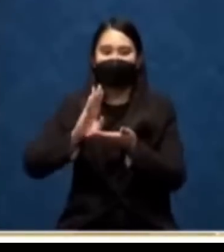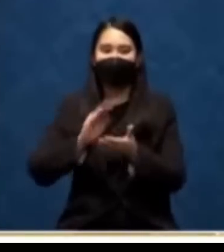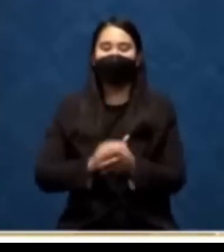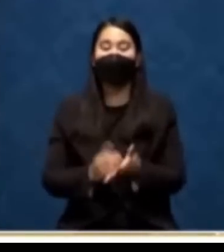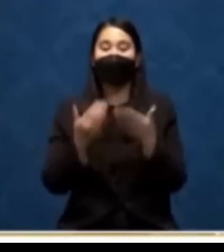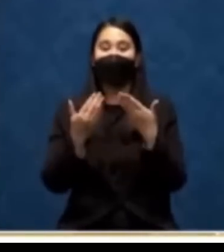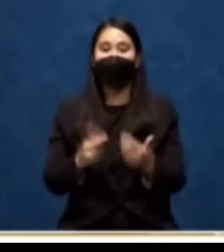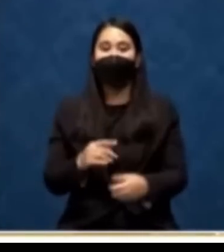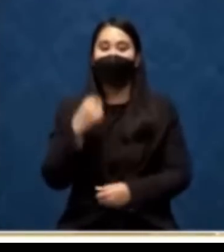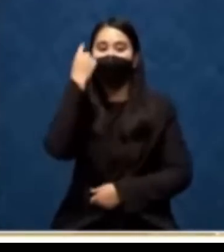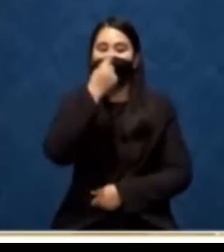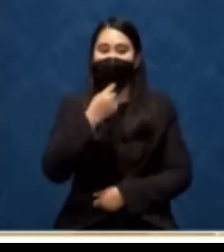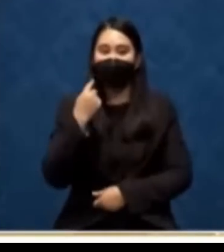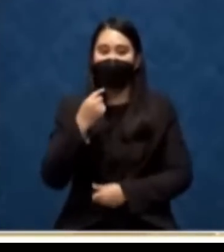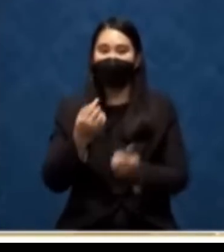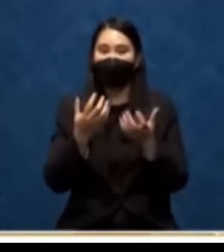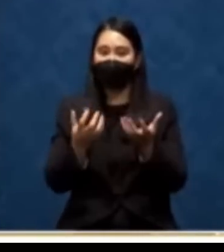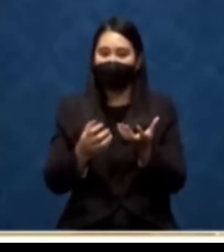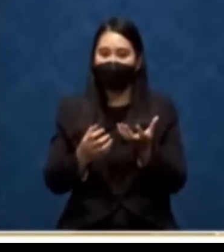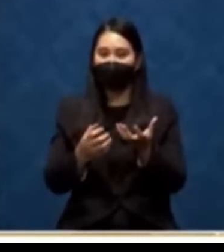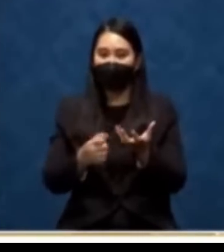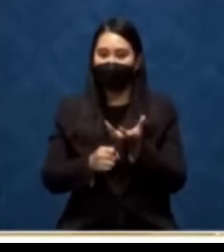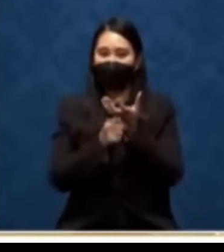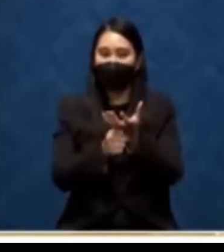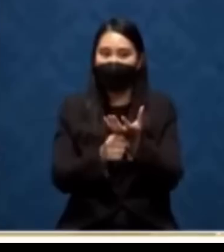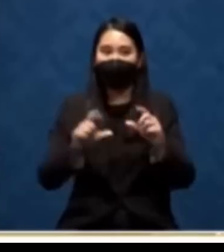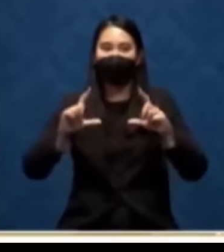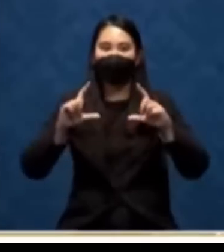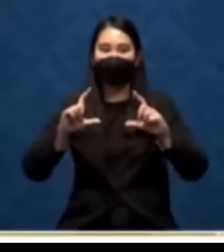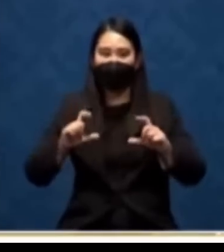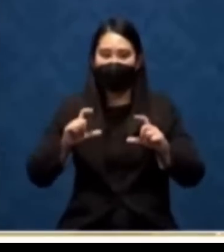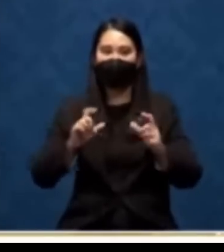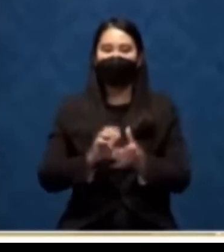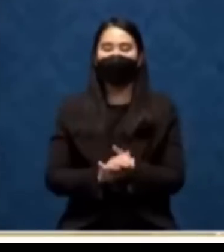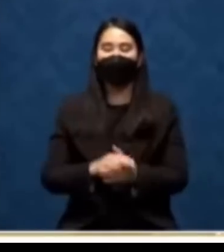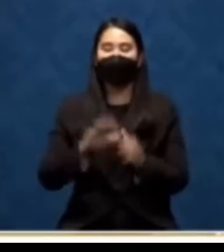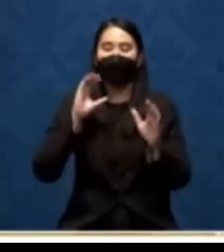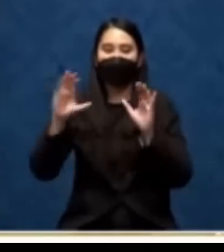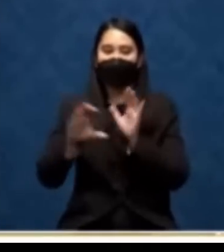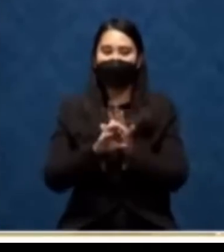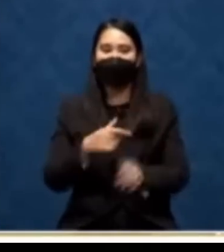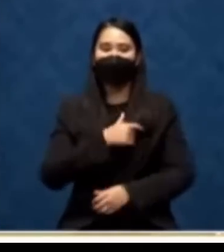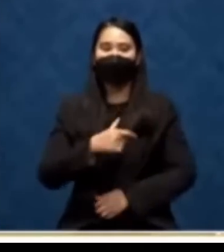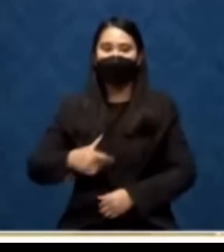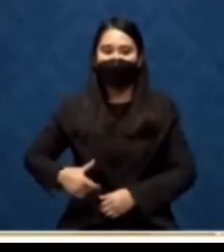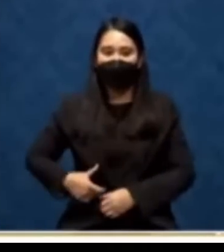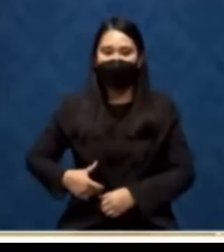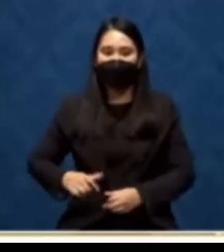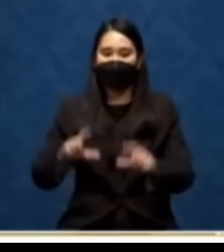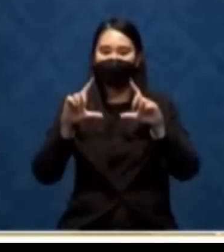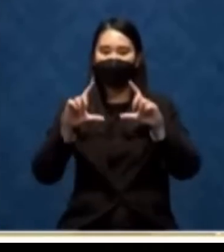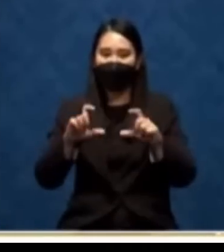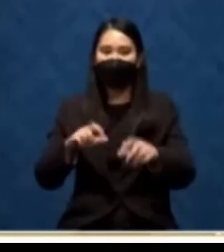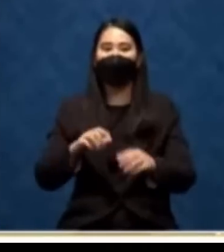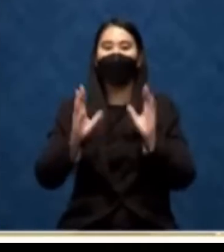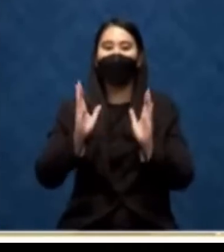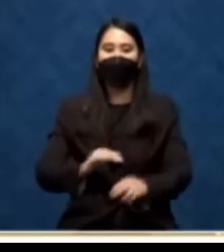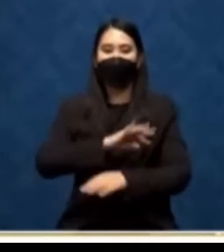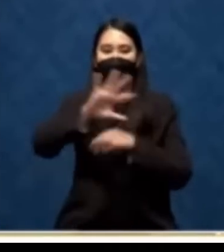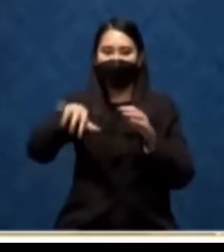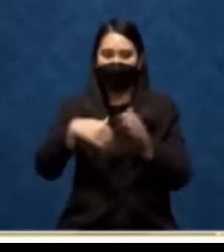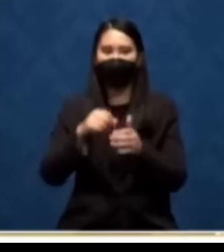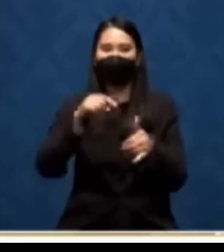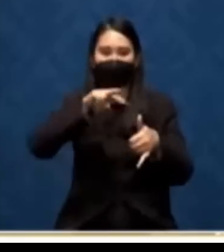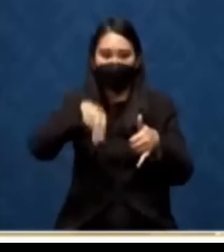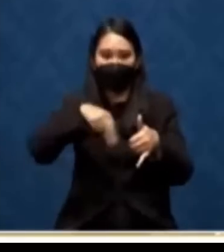ใครที่พยายามมามอบของให้ได้ภาพถ่ายกับพระองค์พระบรมวงศานุวงศ์และรวมถึงพระมหากษัตริย์คนเหล่านั้นควรถูกต